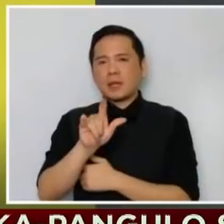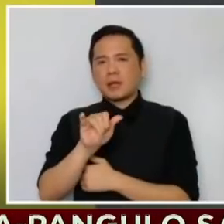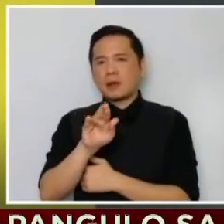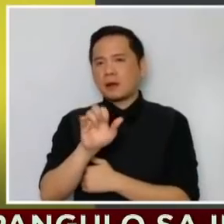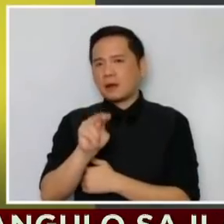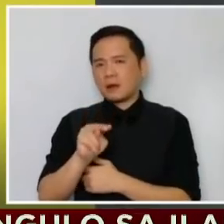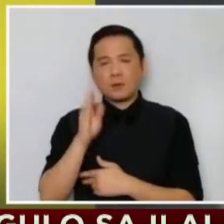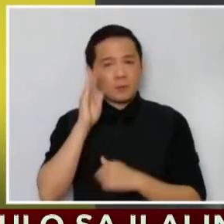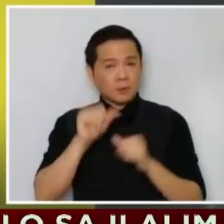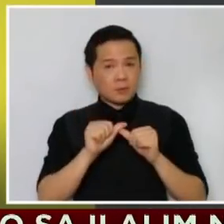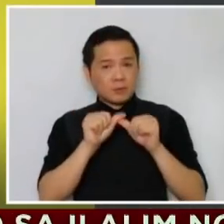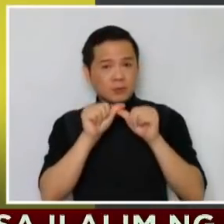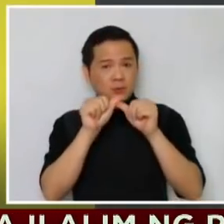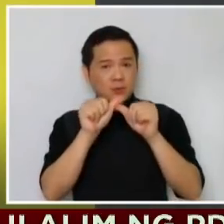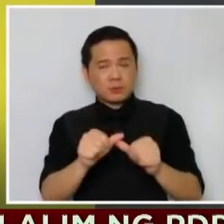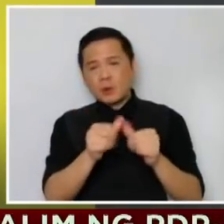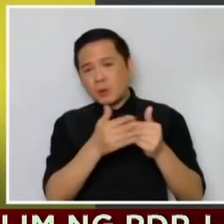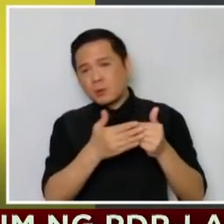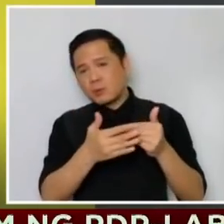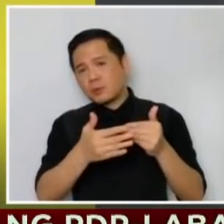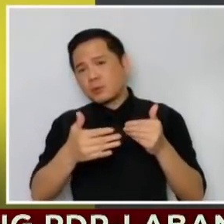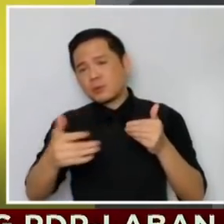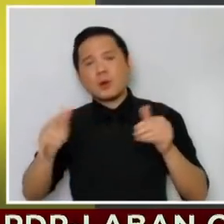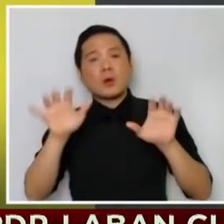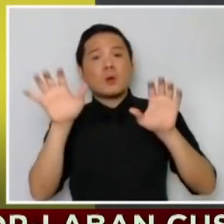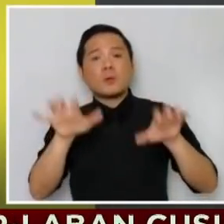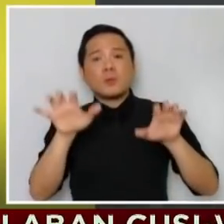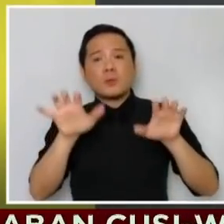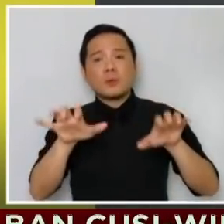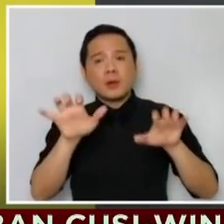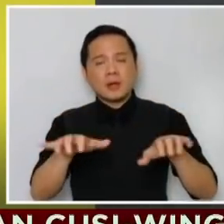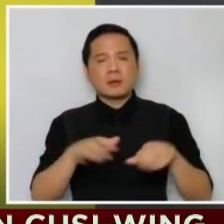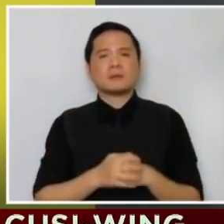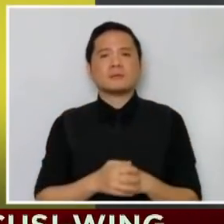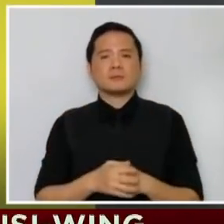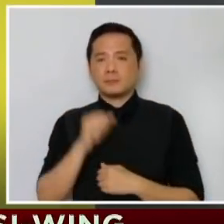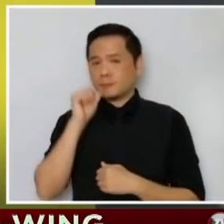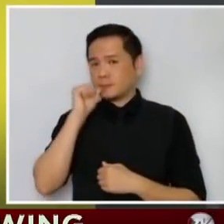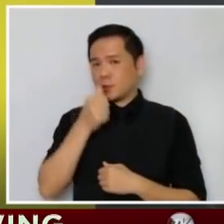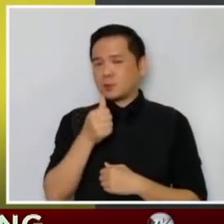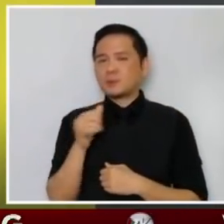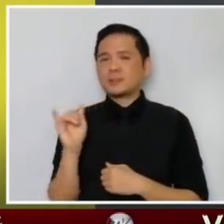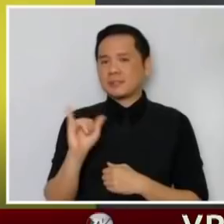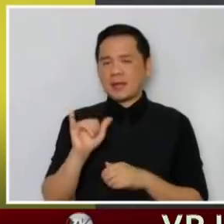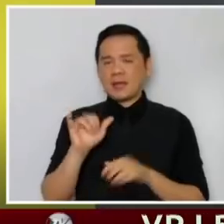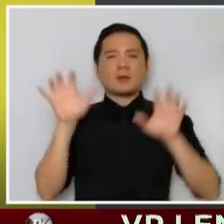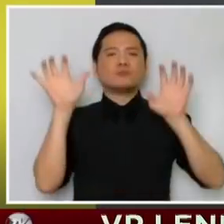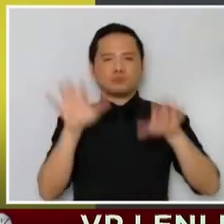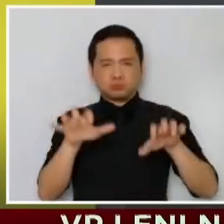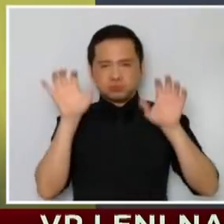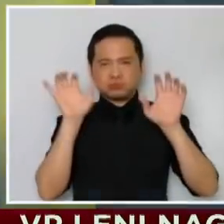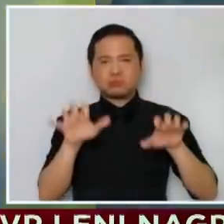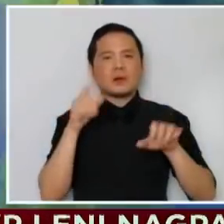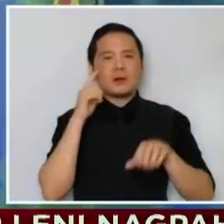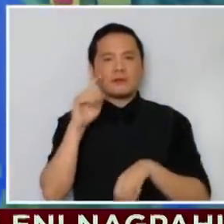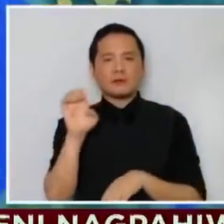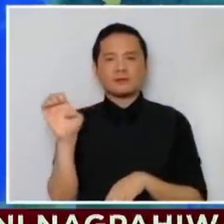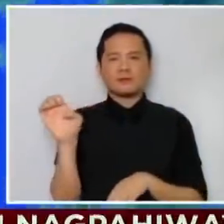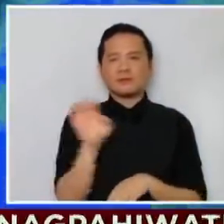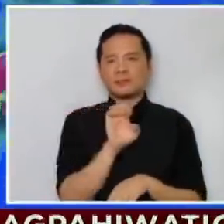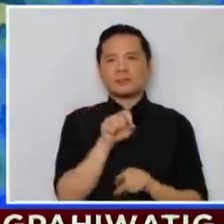hanggang sa susunod na oras ang malakas na ulan at bukas makakaranas pa rin ng malalakas na ulan ang Eastern